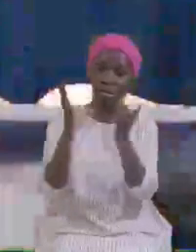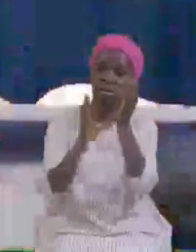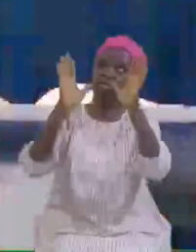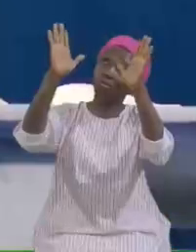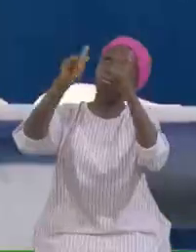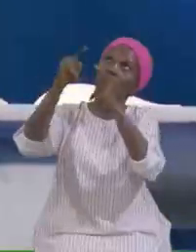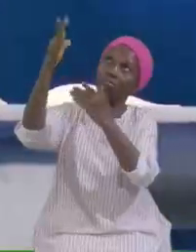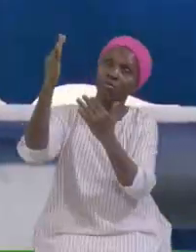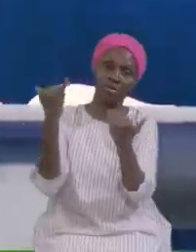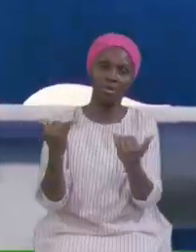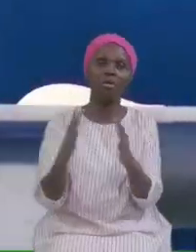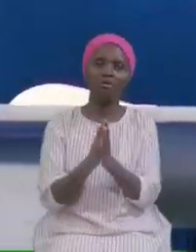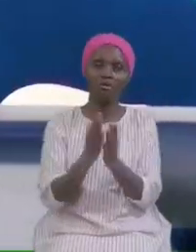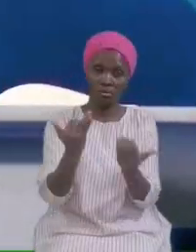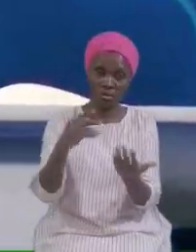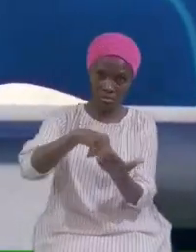mets-toi debout.